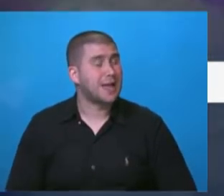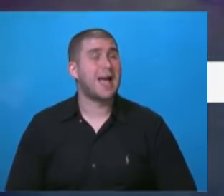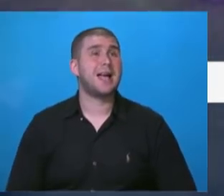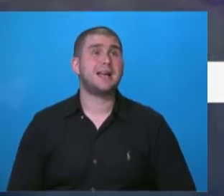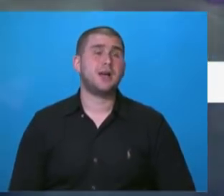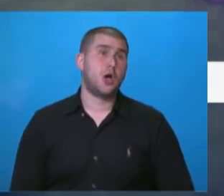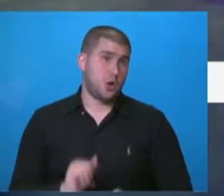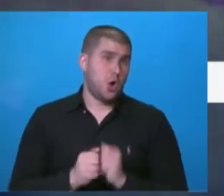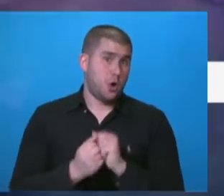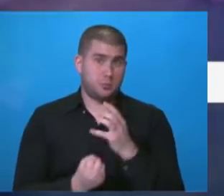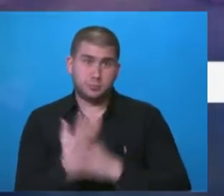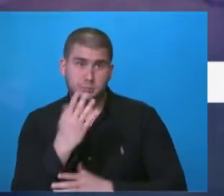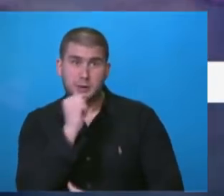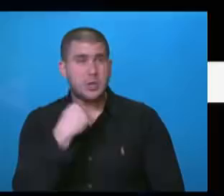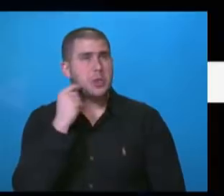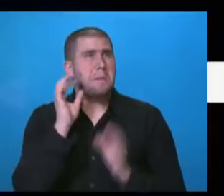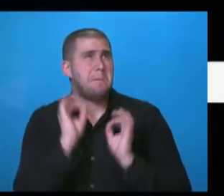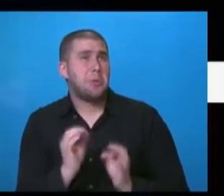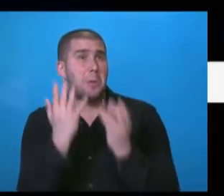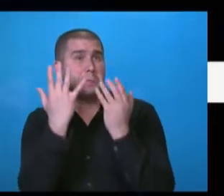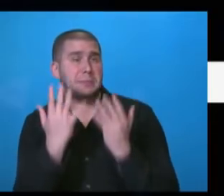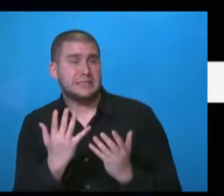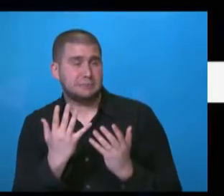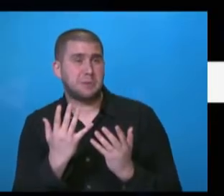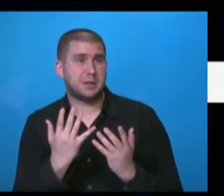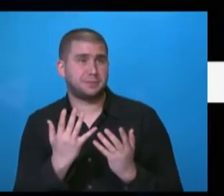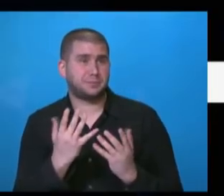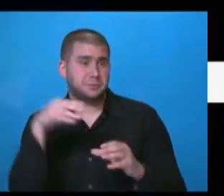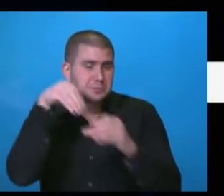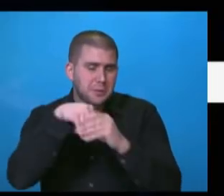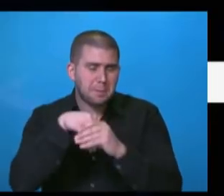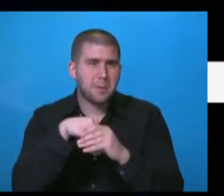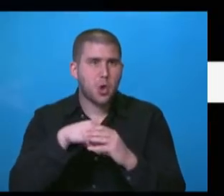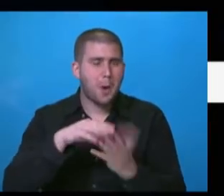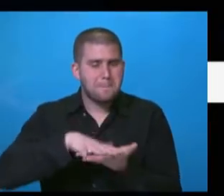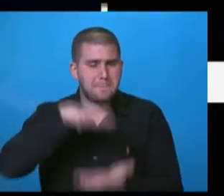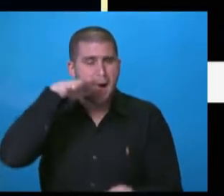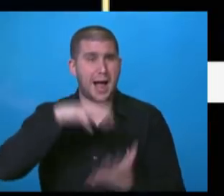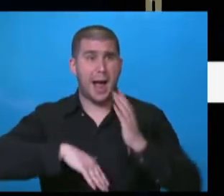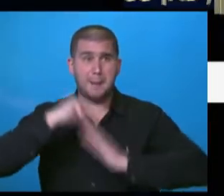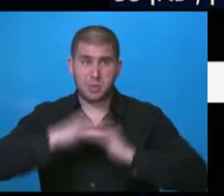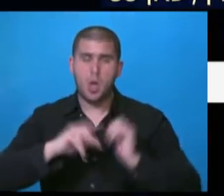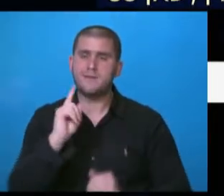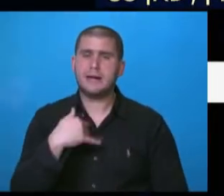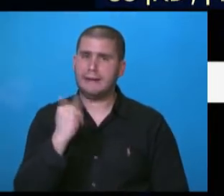יוצרות, מבצעות? לא יודע להגיד לך מספר מדויק בתוך המאגר שבנינו, אבל אני